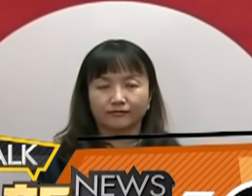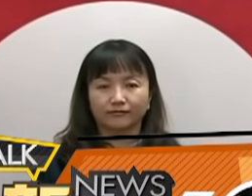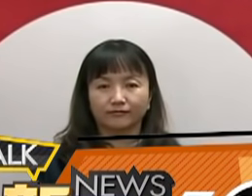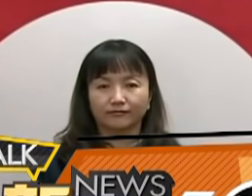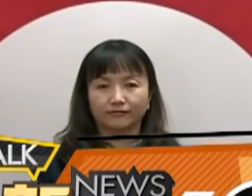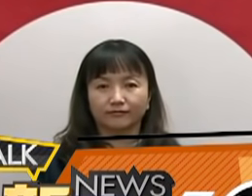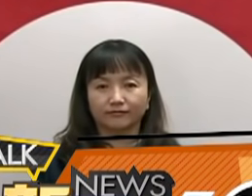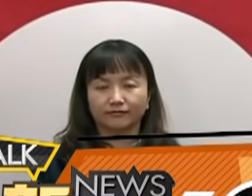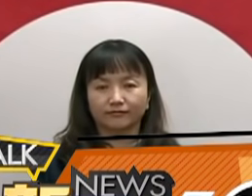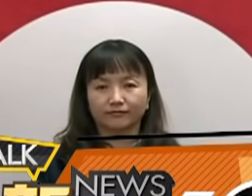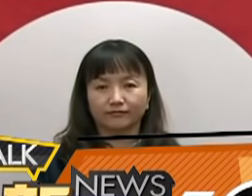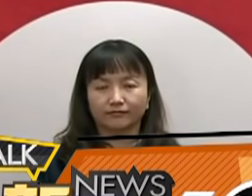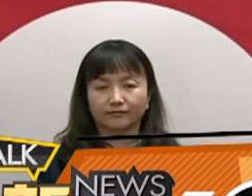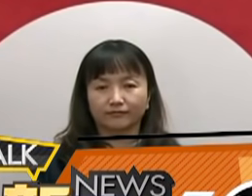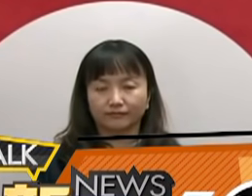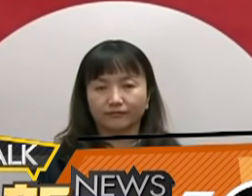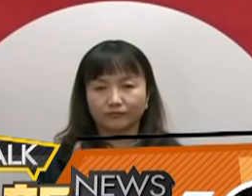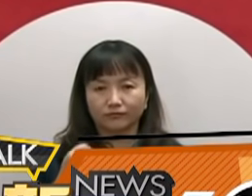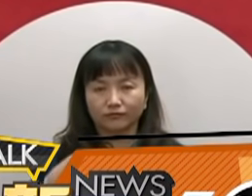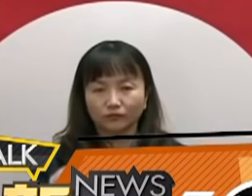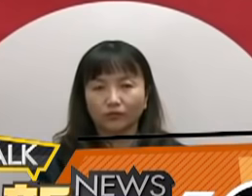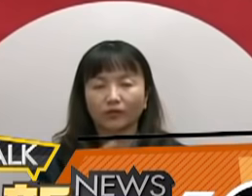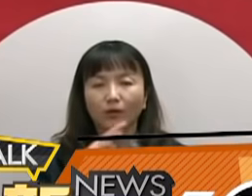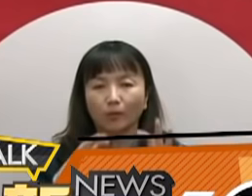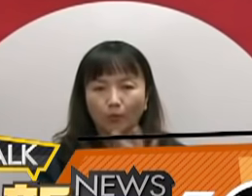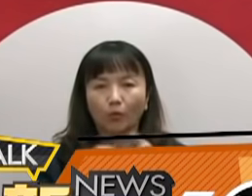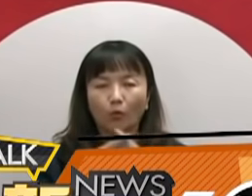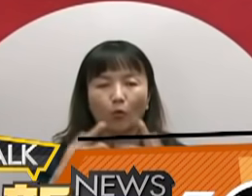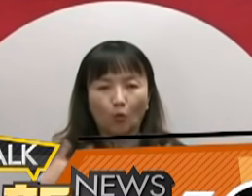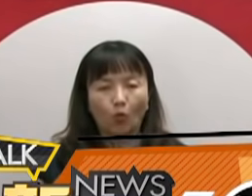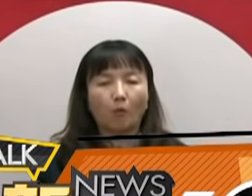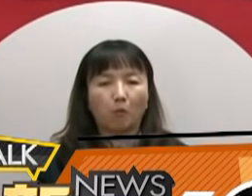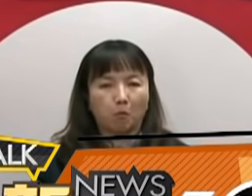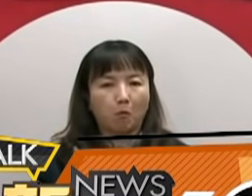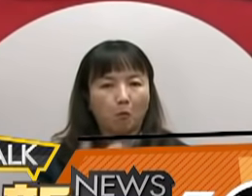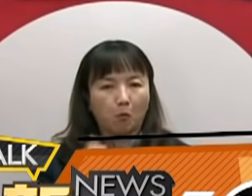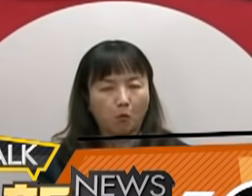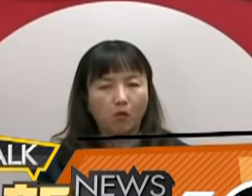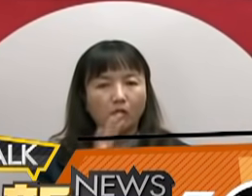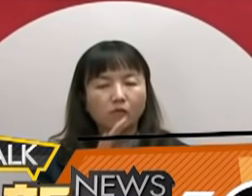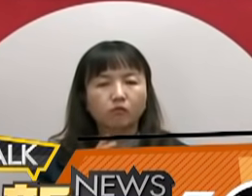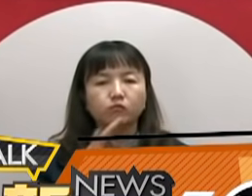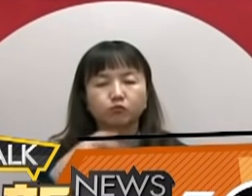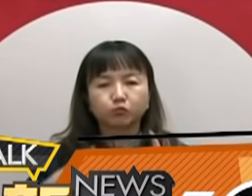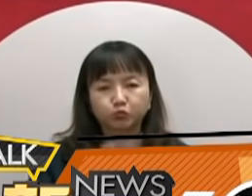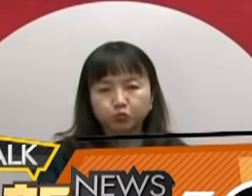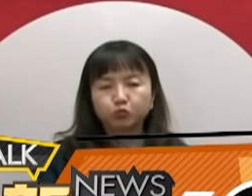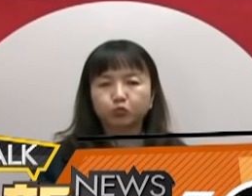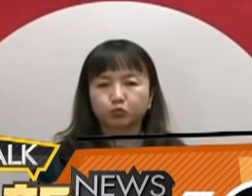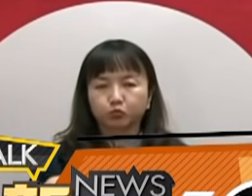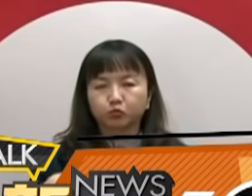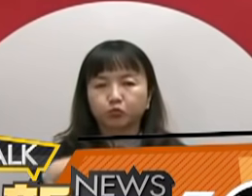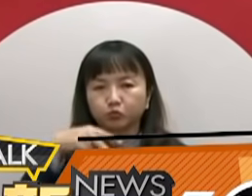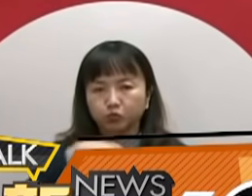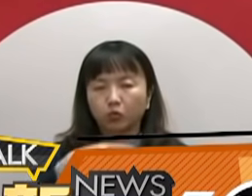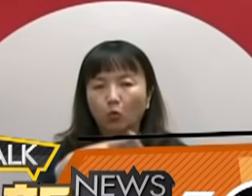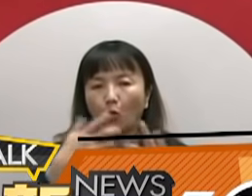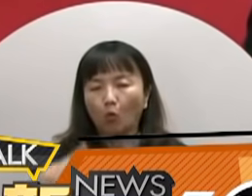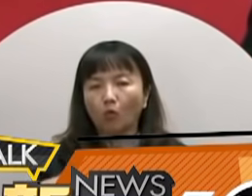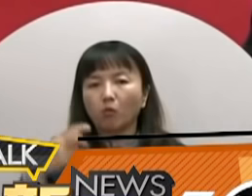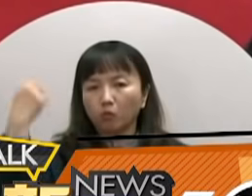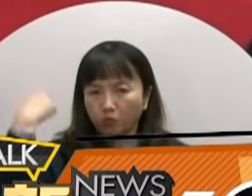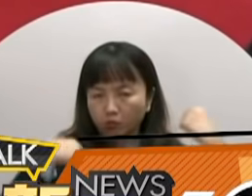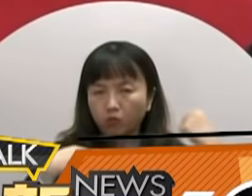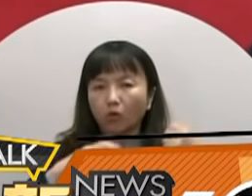啊。 今天数位绑定的人确实非常多哈，那进来的官网的人更多，那我们其实早